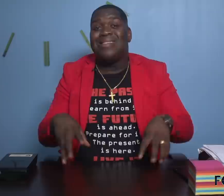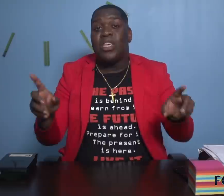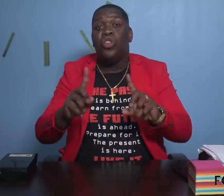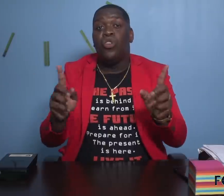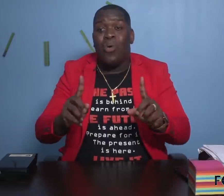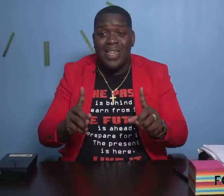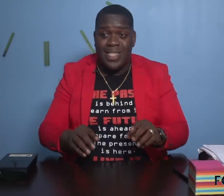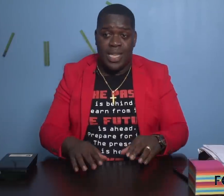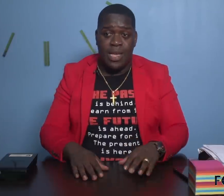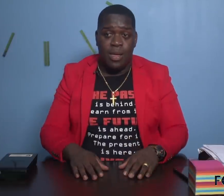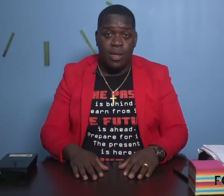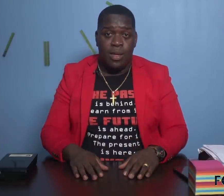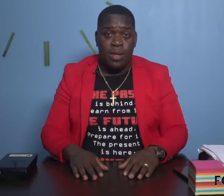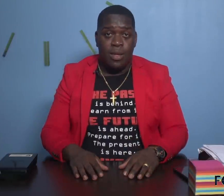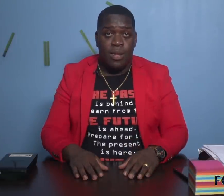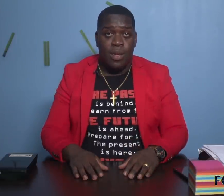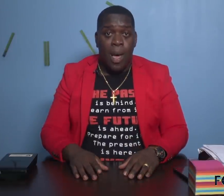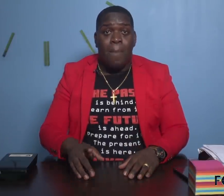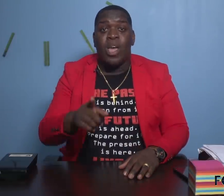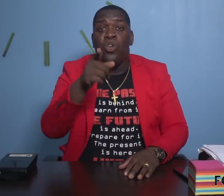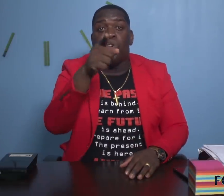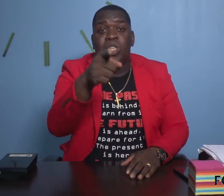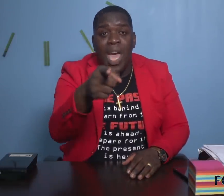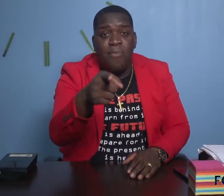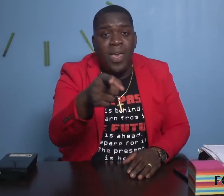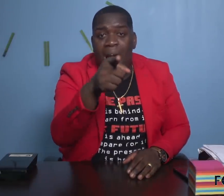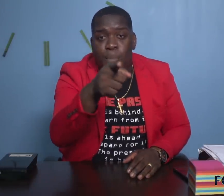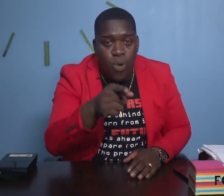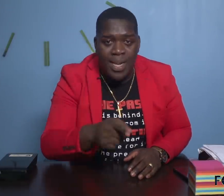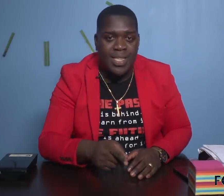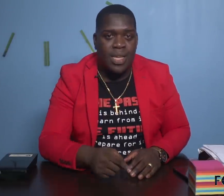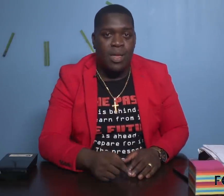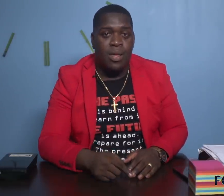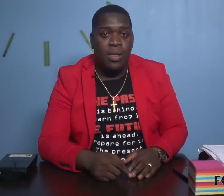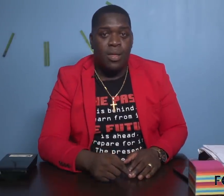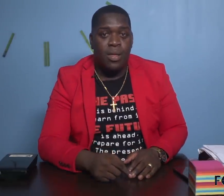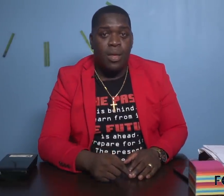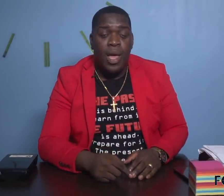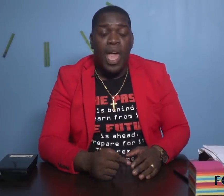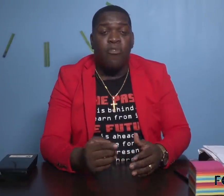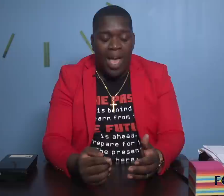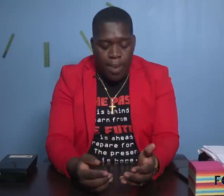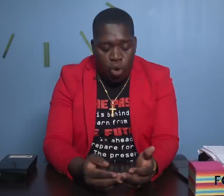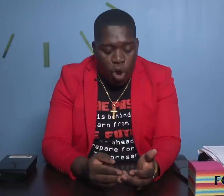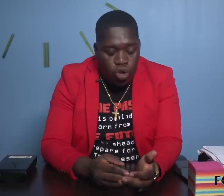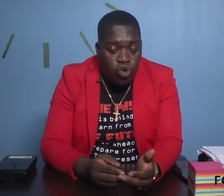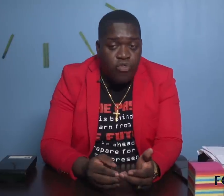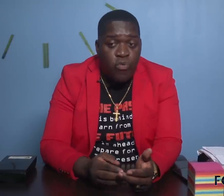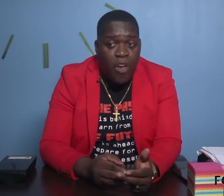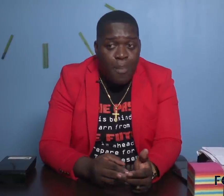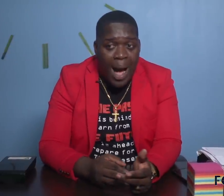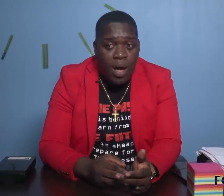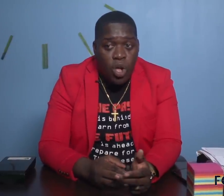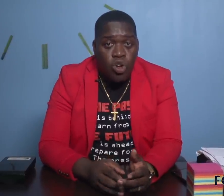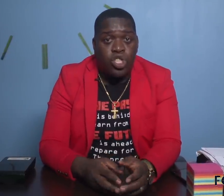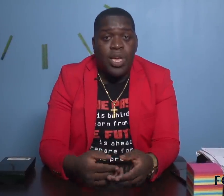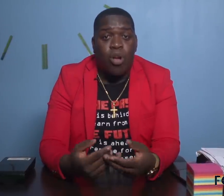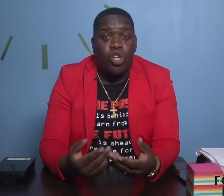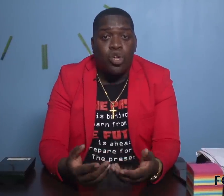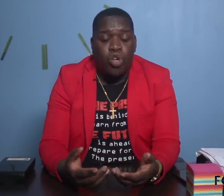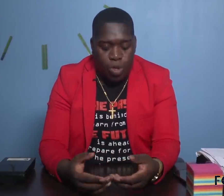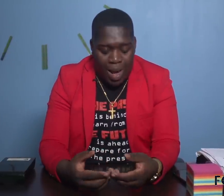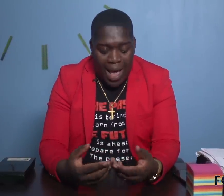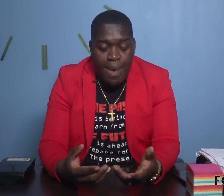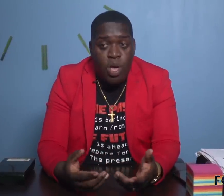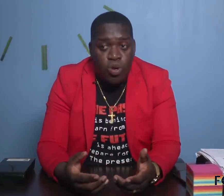woko alanti no wani siki. Ma you say we amu wani siki. If we abi kolosofu feba, no so